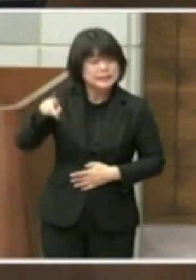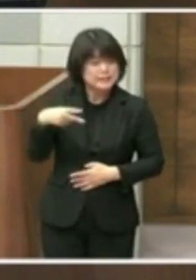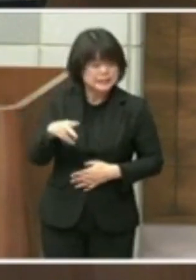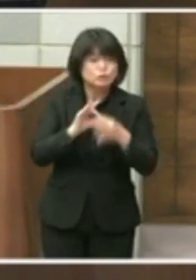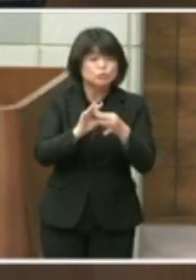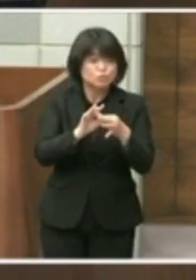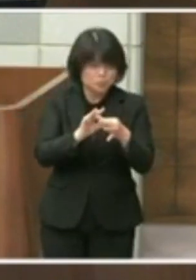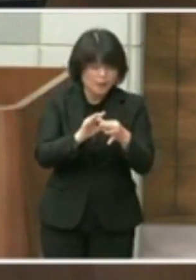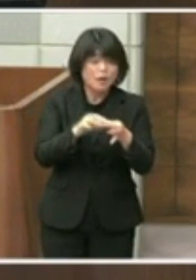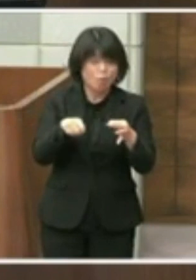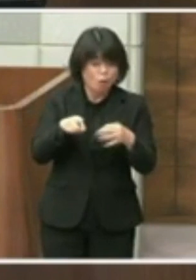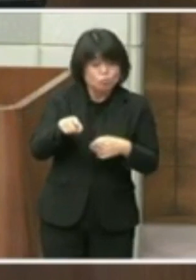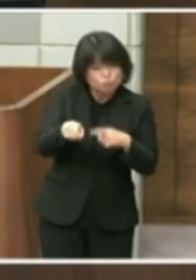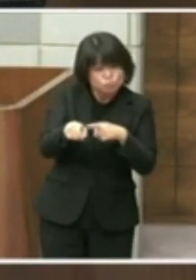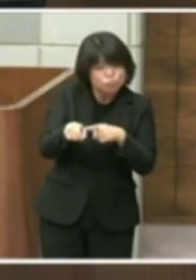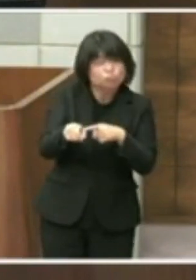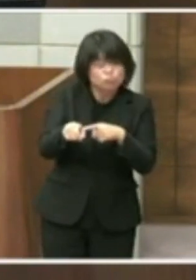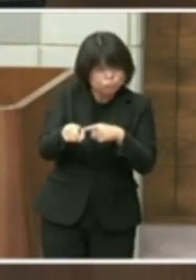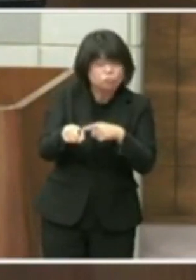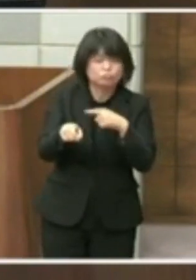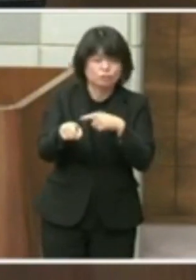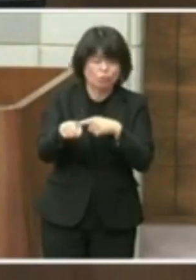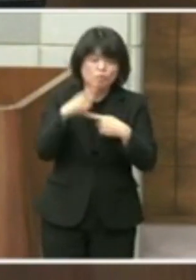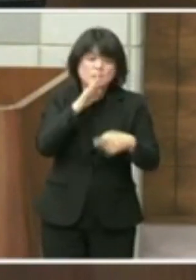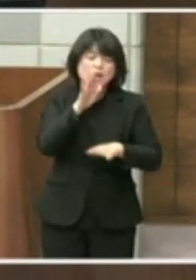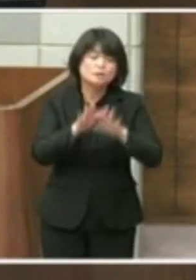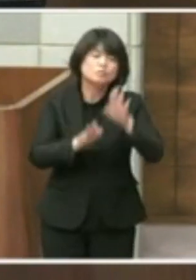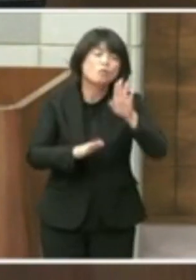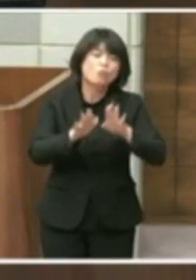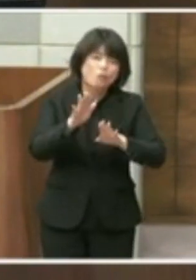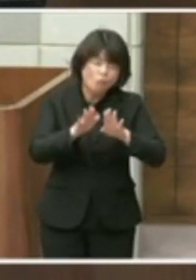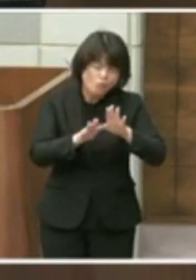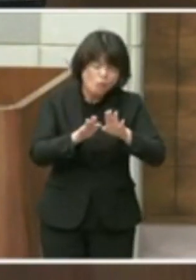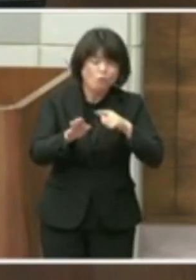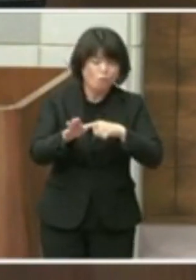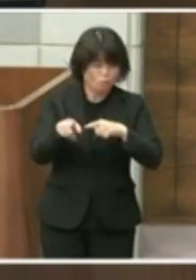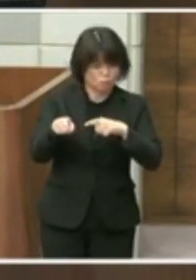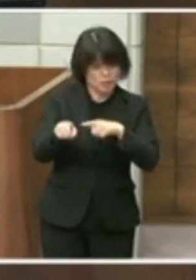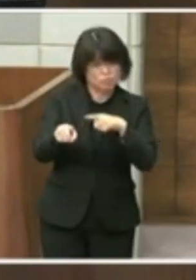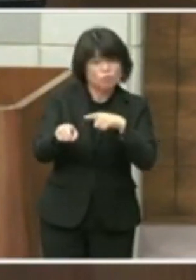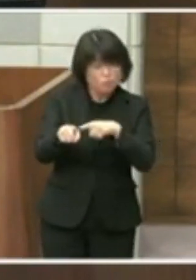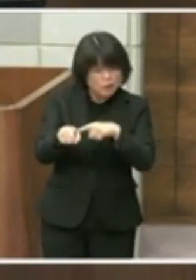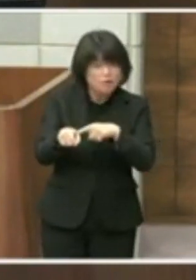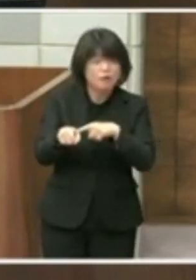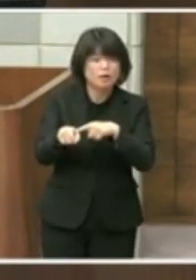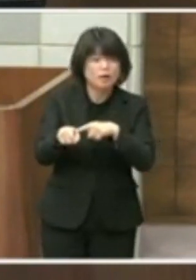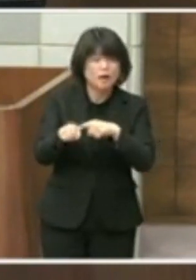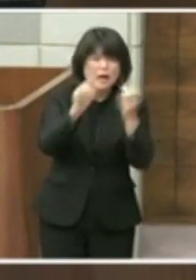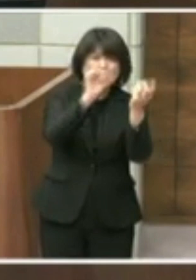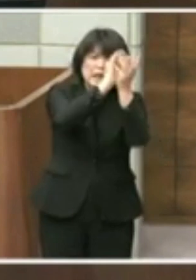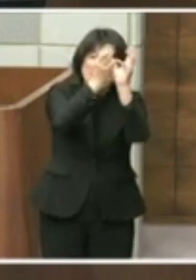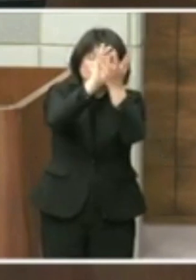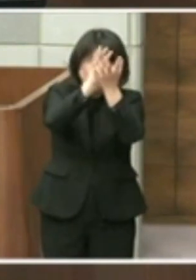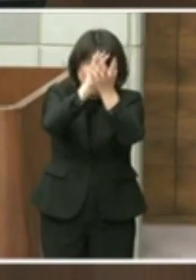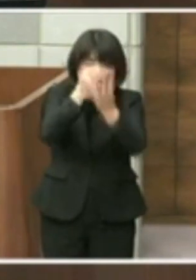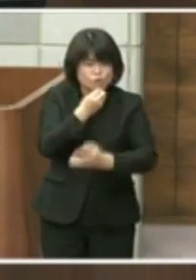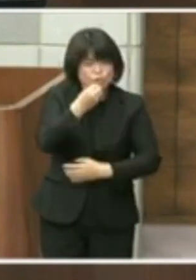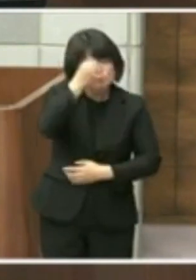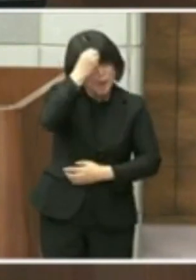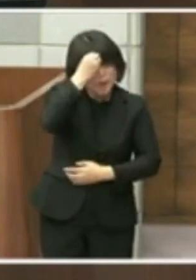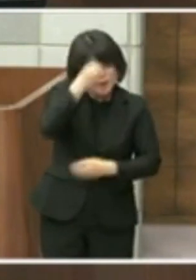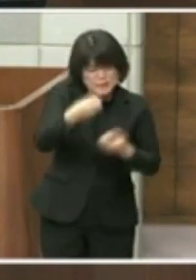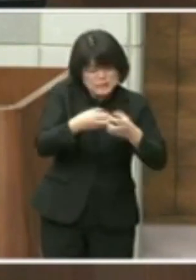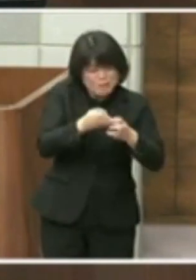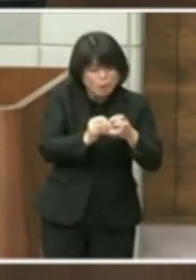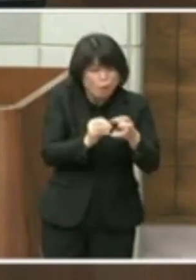まず1点目の現状についてでございますが、首や滑や髪切りは、桜や梅等に卵を産み